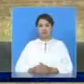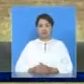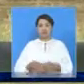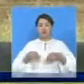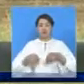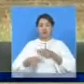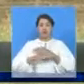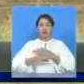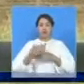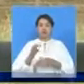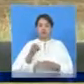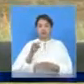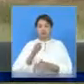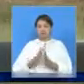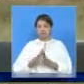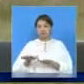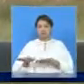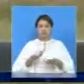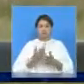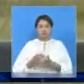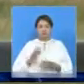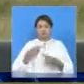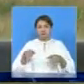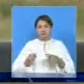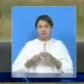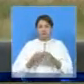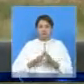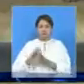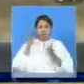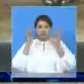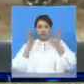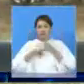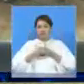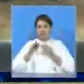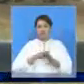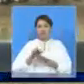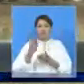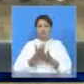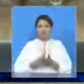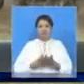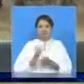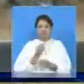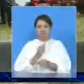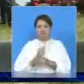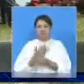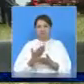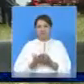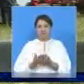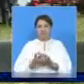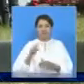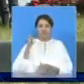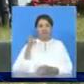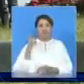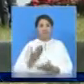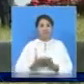Посевные площади в селе Акаин полны суеты. Звук различной техники наполнил поле шумом. Здесь тоже полным ходом идет работа. Местные